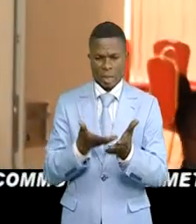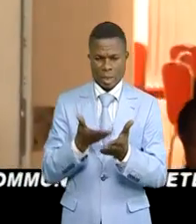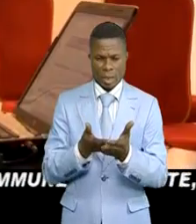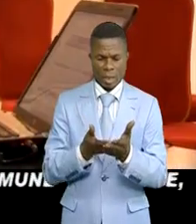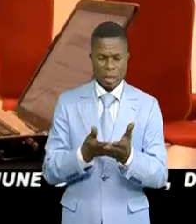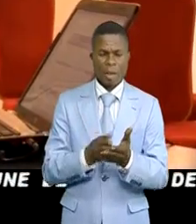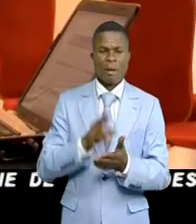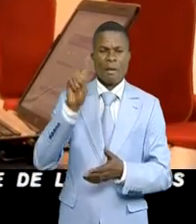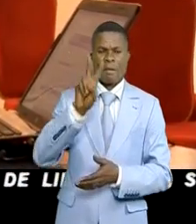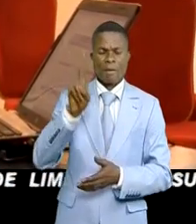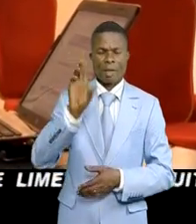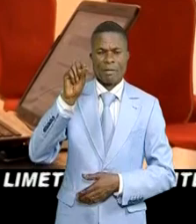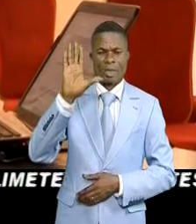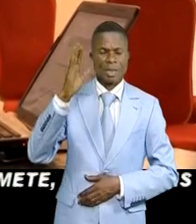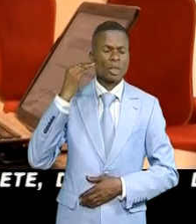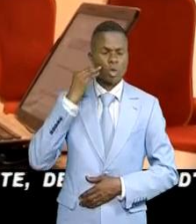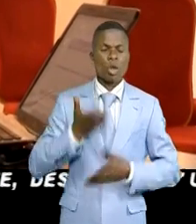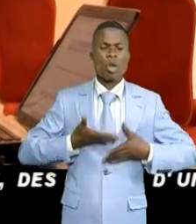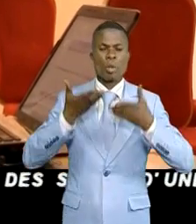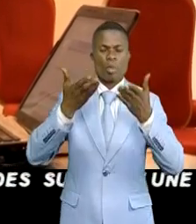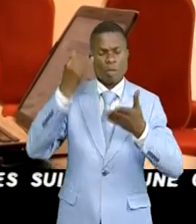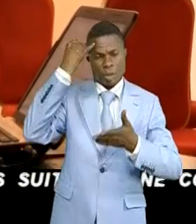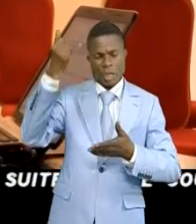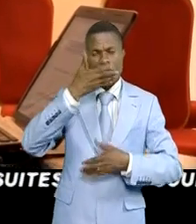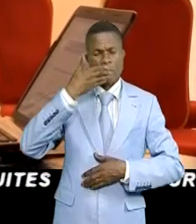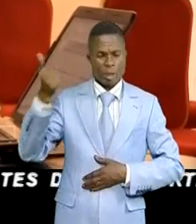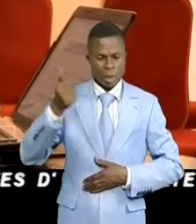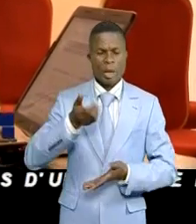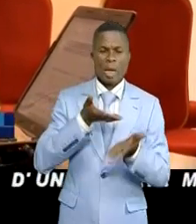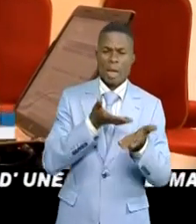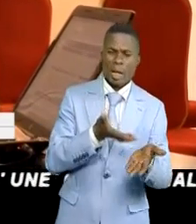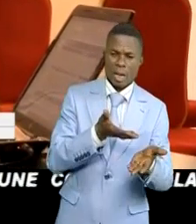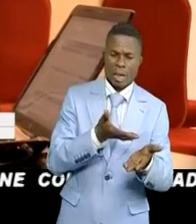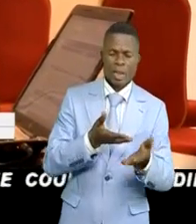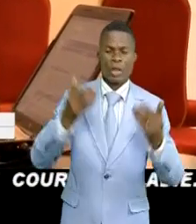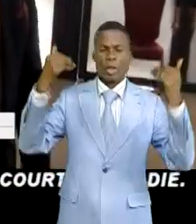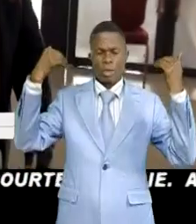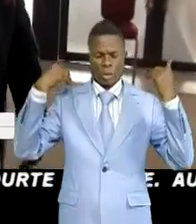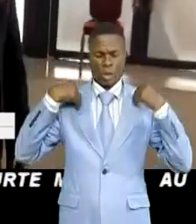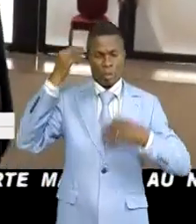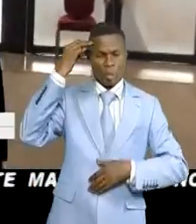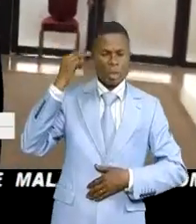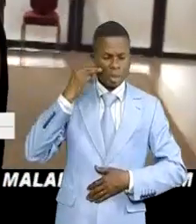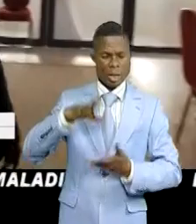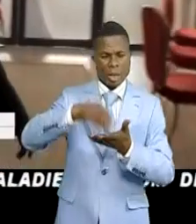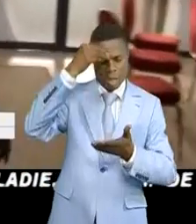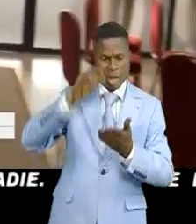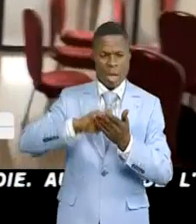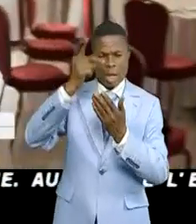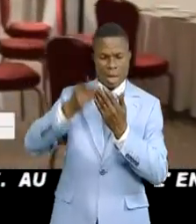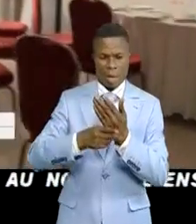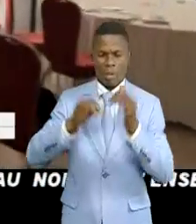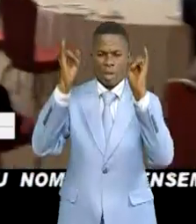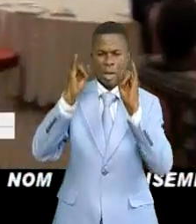jusqu'à vendredi 25 juin pour proposer des lignes directrices qui vont permettre à l'autorité de se doter de ces plans numériques de la